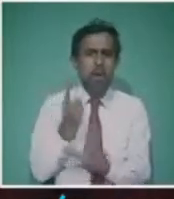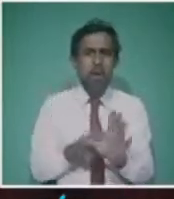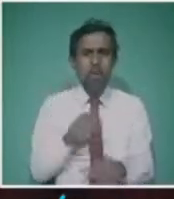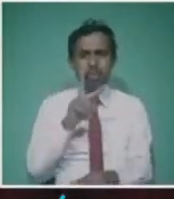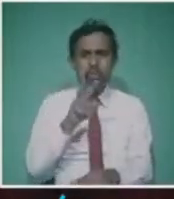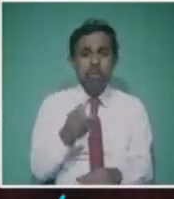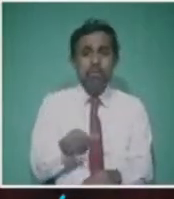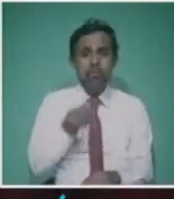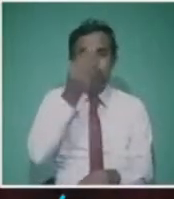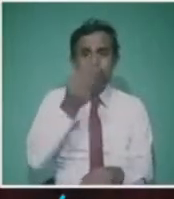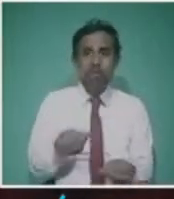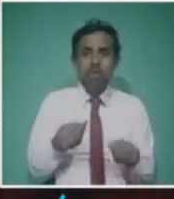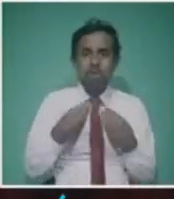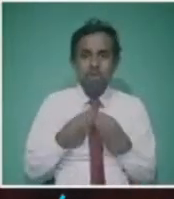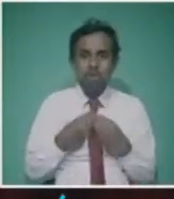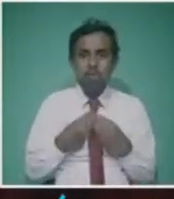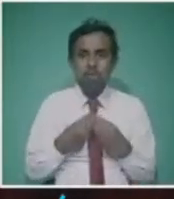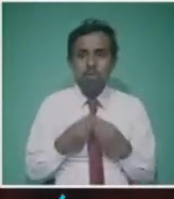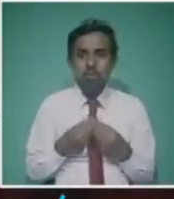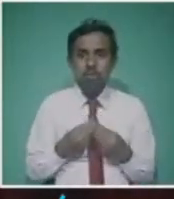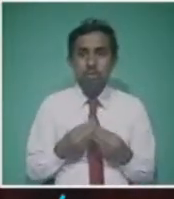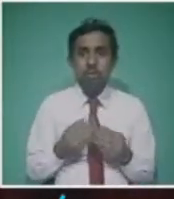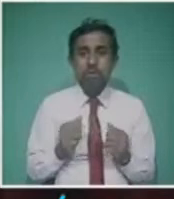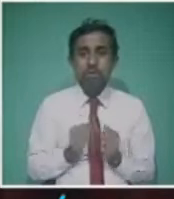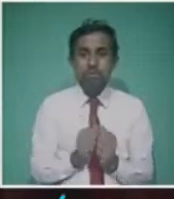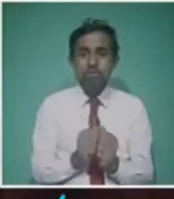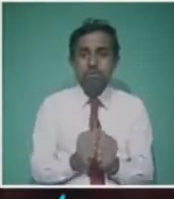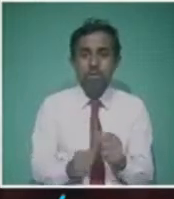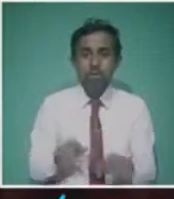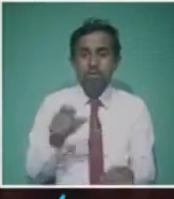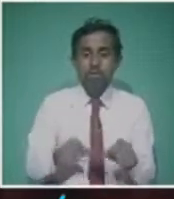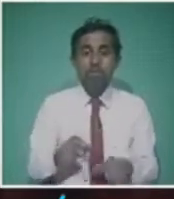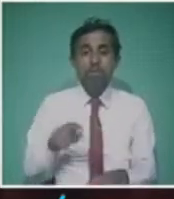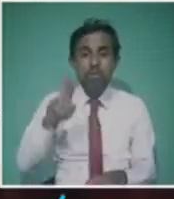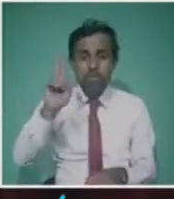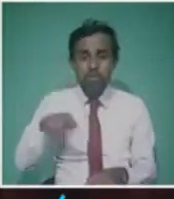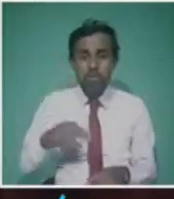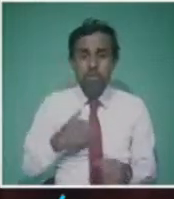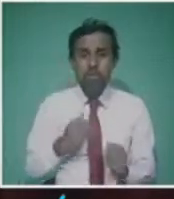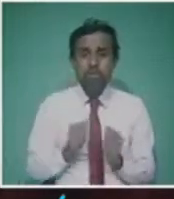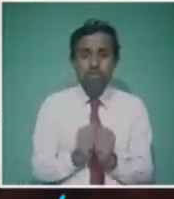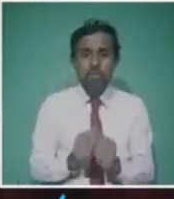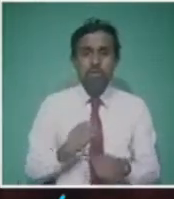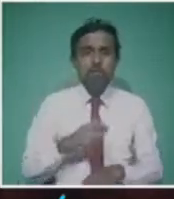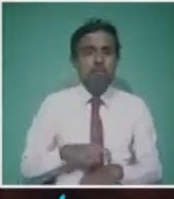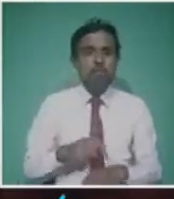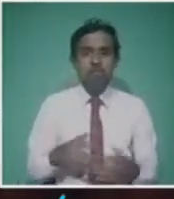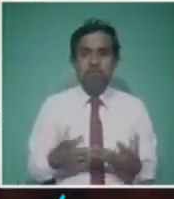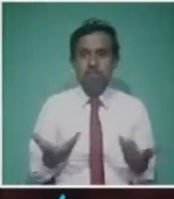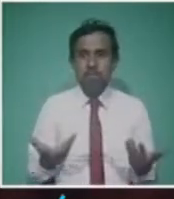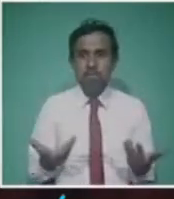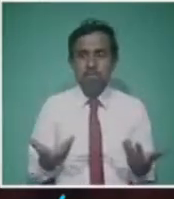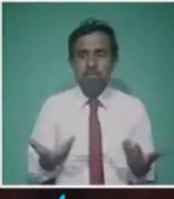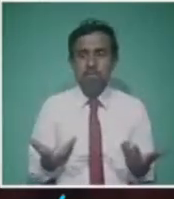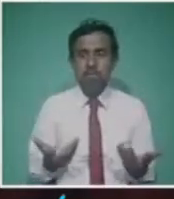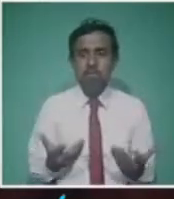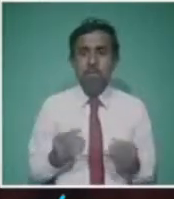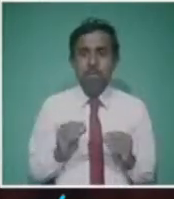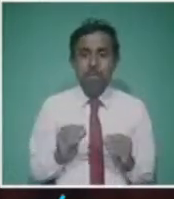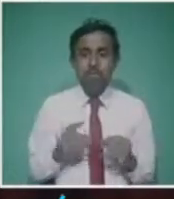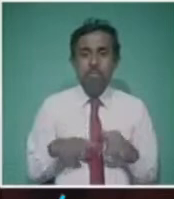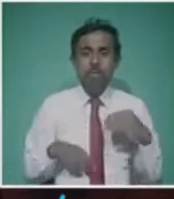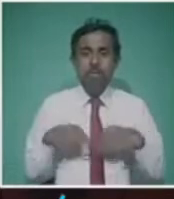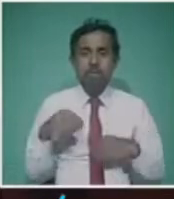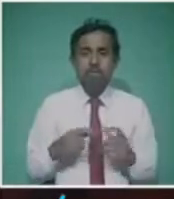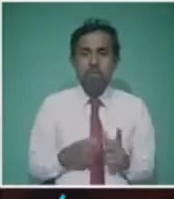2ක් අපිට වැඩි කරවල එන්න කියලා. ඒ වැඩ කරන්න අපිට ජනතාව වෙනින් දුන්නු වරමට අපිට වැඩක් කරන්න බැරි වුණා. එහෙම කළ යුතුයි. නමුත් මේ